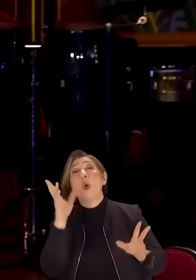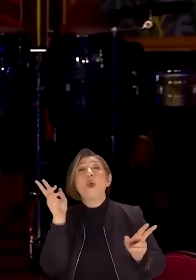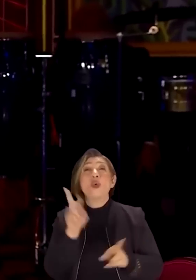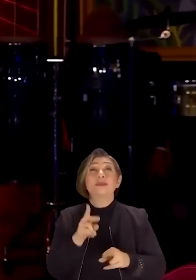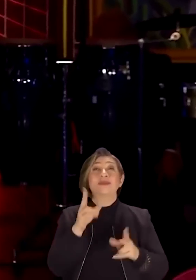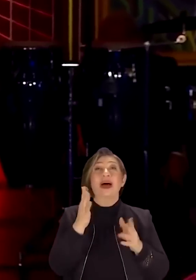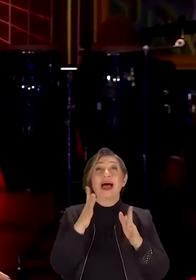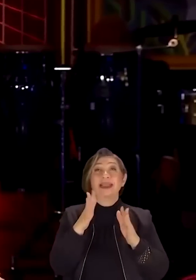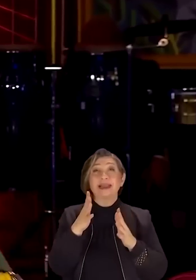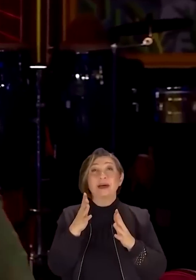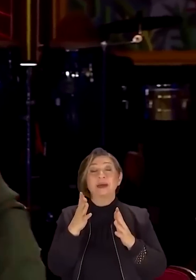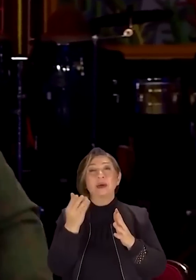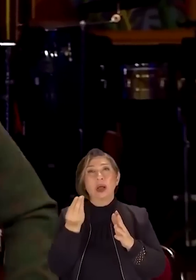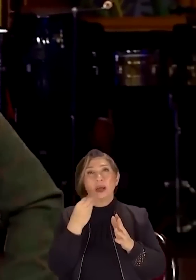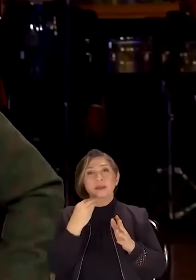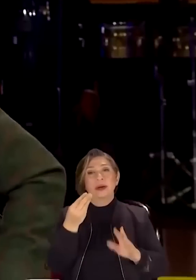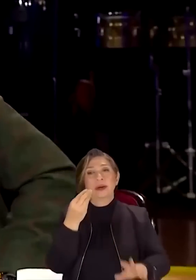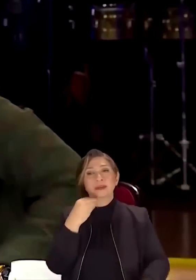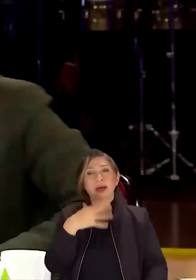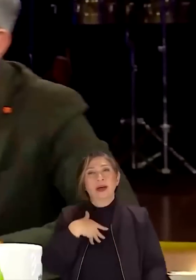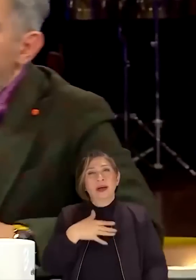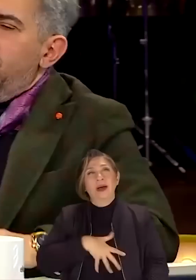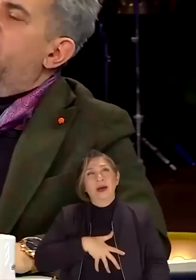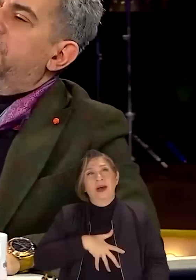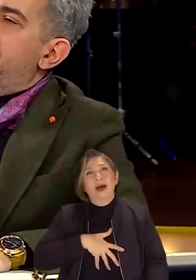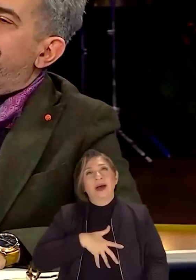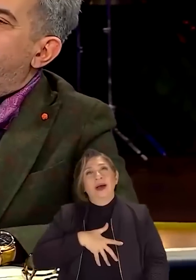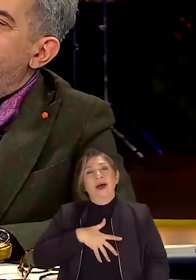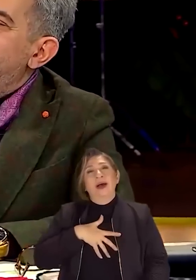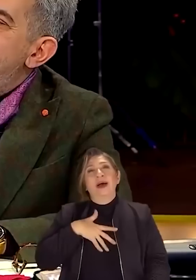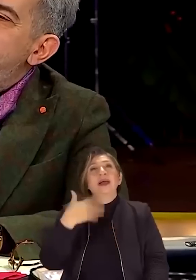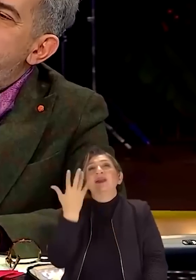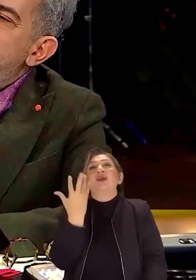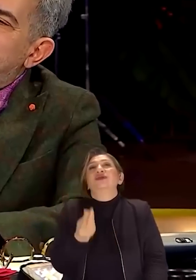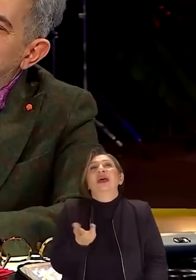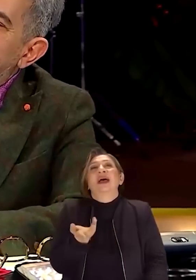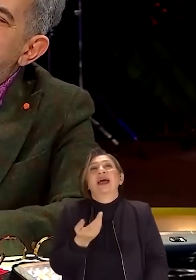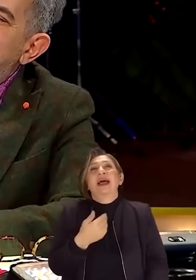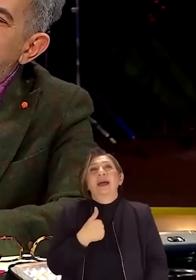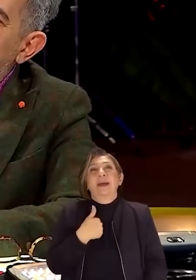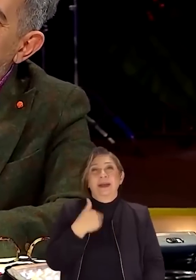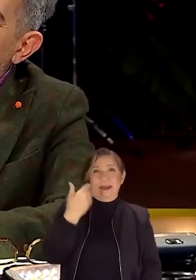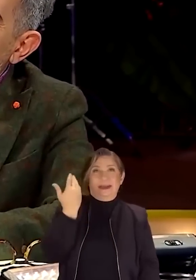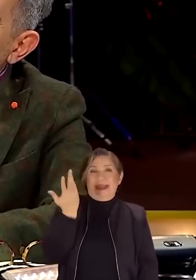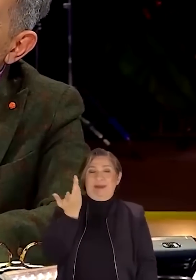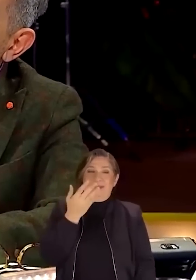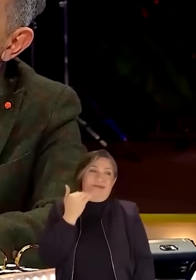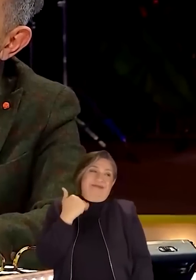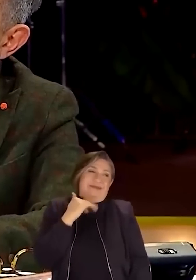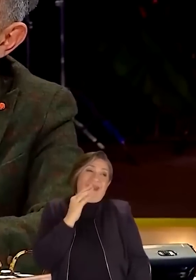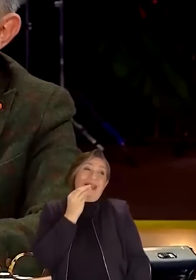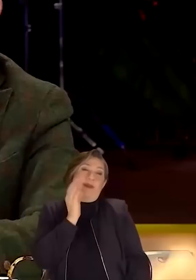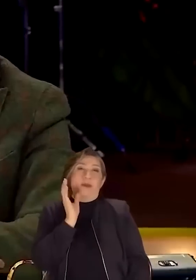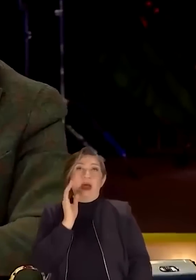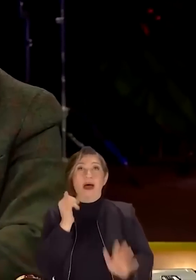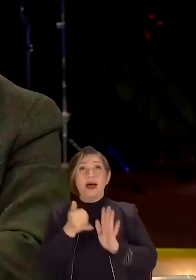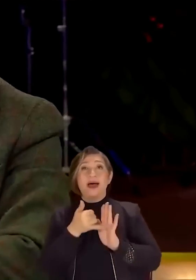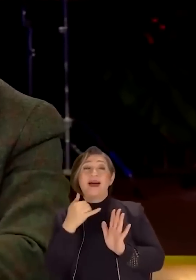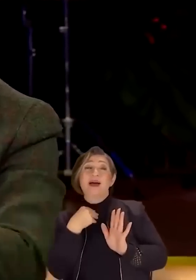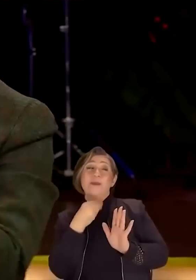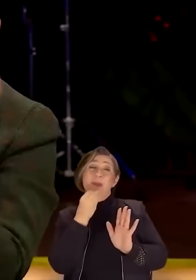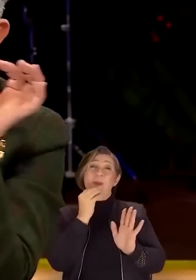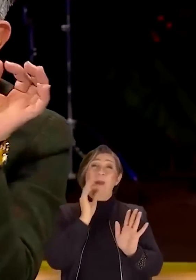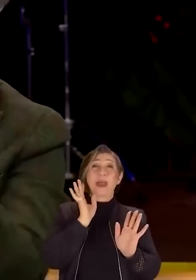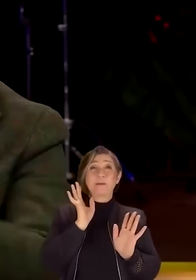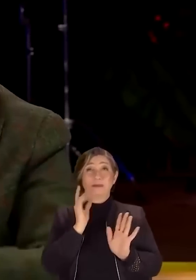filan. Ondan sonra yedik ve perişanız. Şimdi ne olacak? Ne yapacağım ben? Kırıtacak mıyım orada? Mesela Gaziantep.